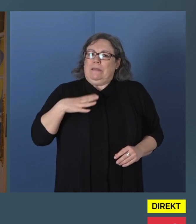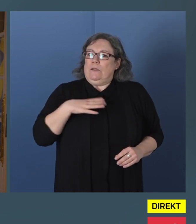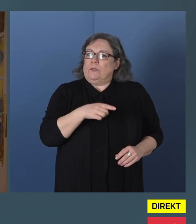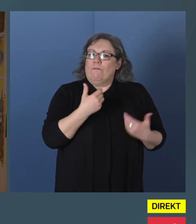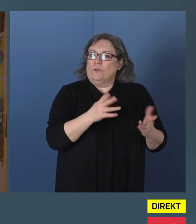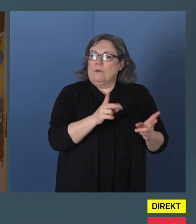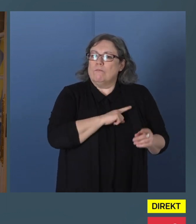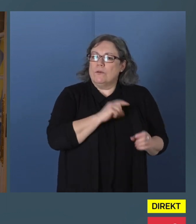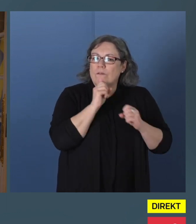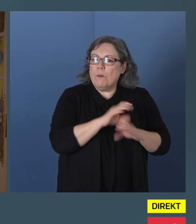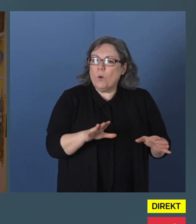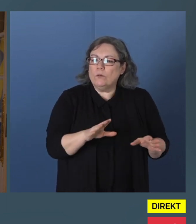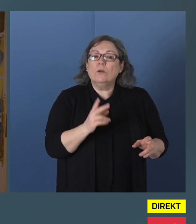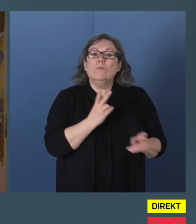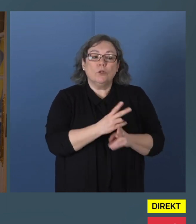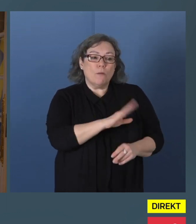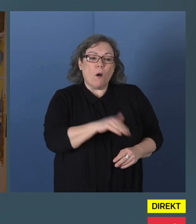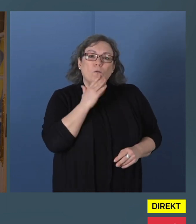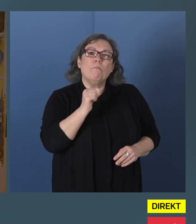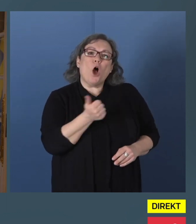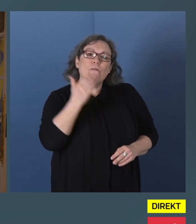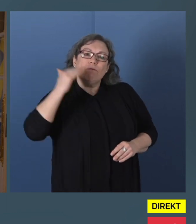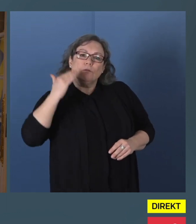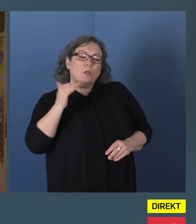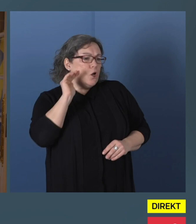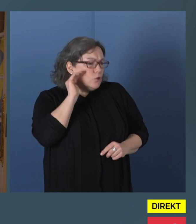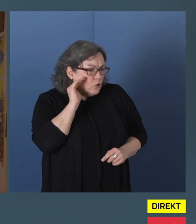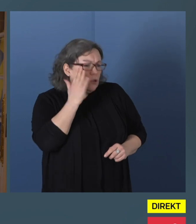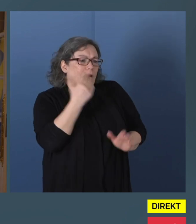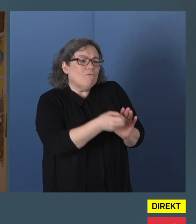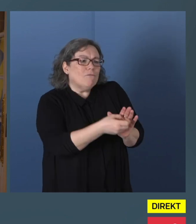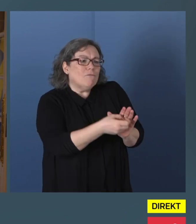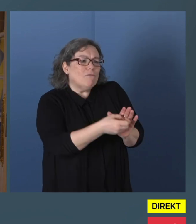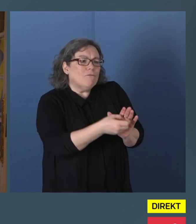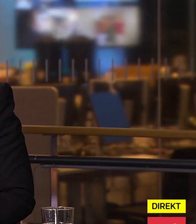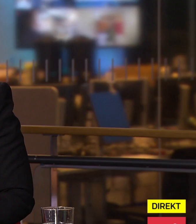Och då behöver vuxna som lyssnar och förklarar finnas till hands.